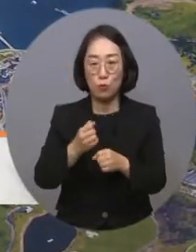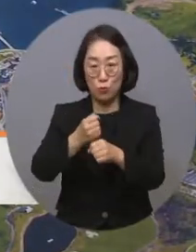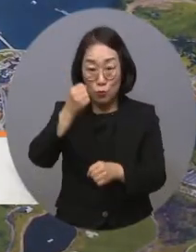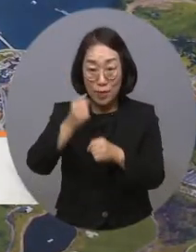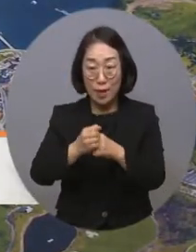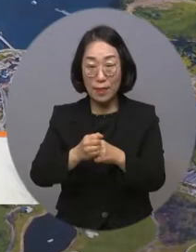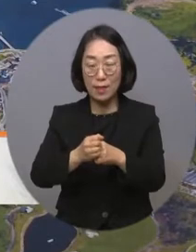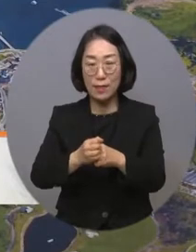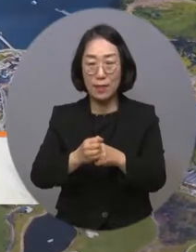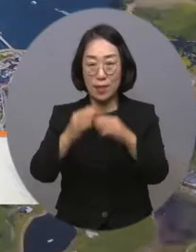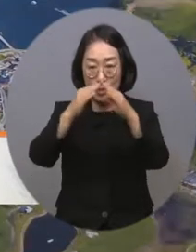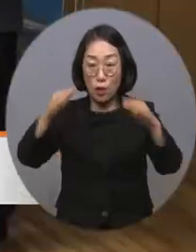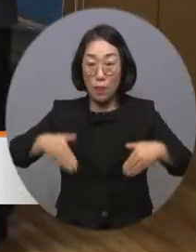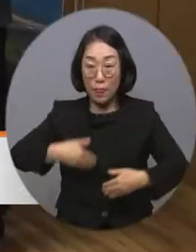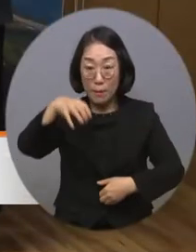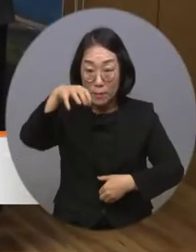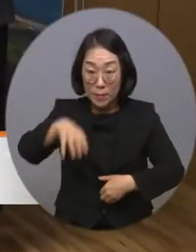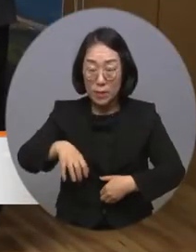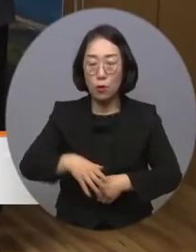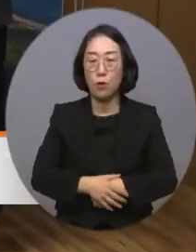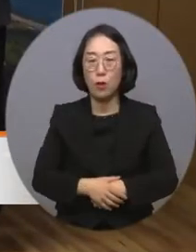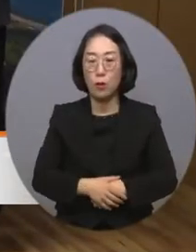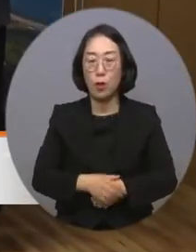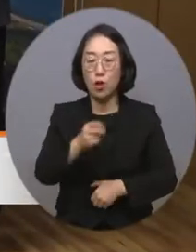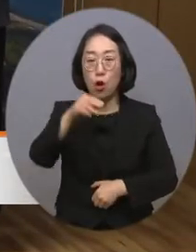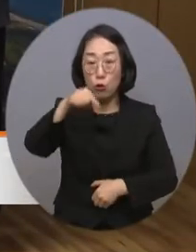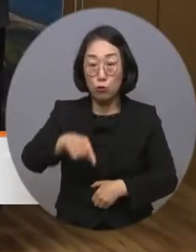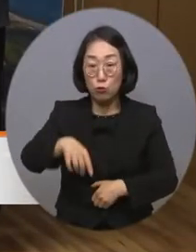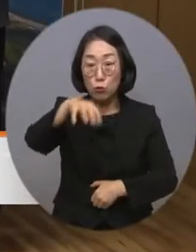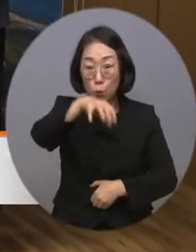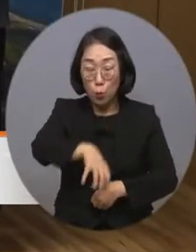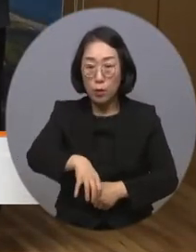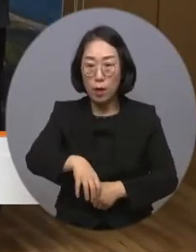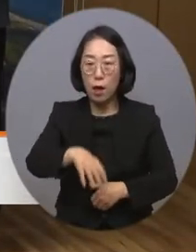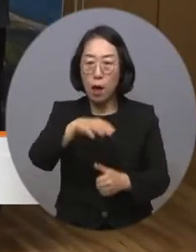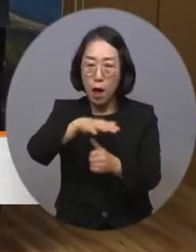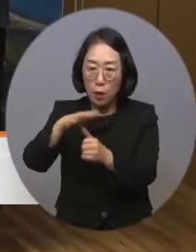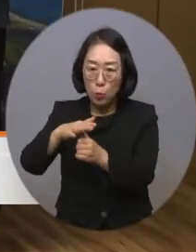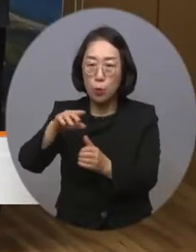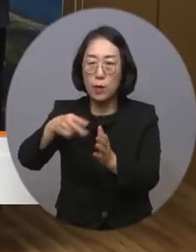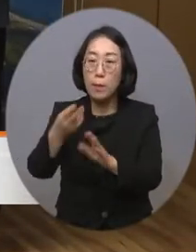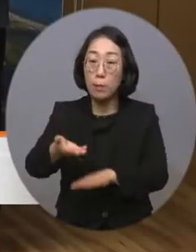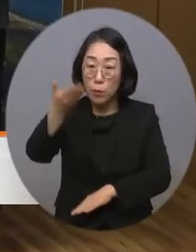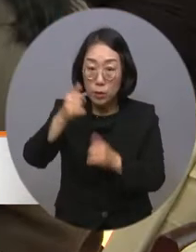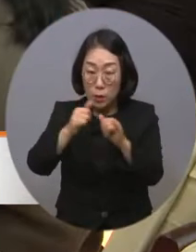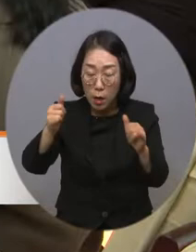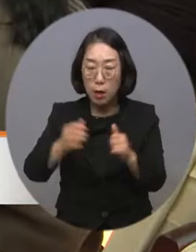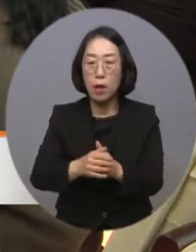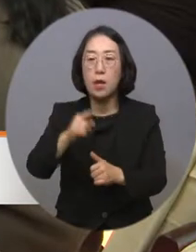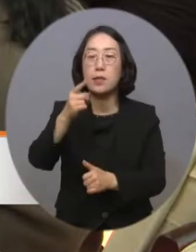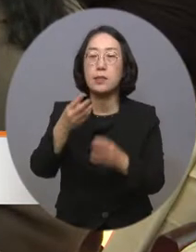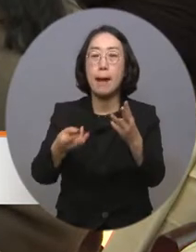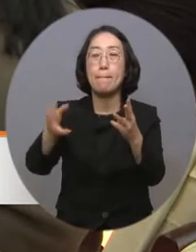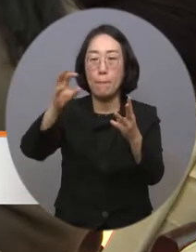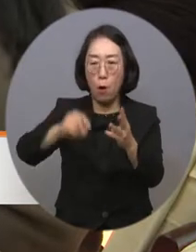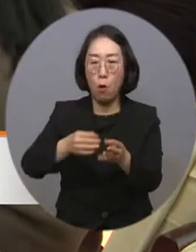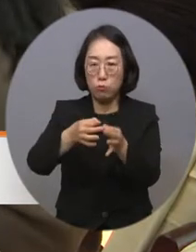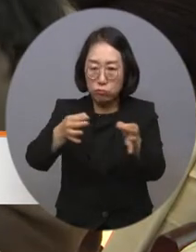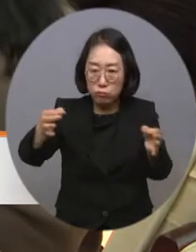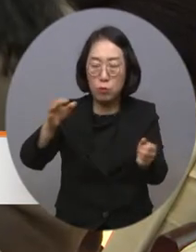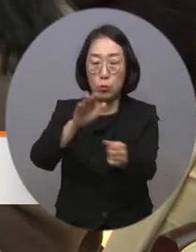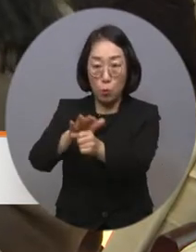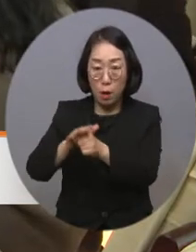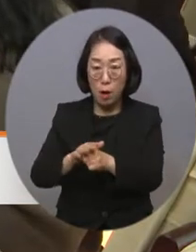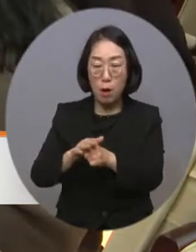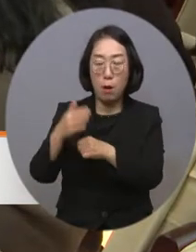전남지역본부가 2021년 한해 여수시 아동 226명에게 3억 원가량의 다양한 후원활동으로 아이들의